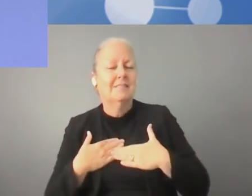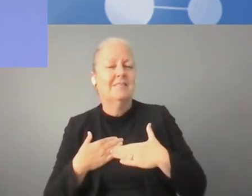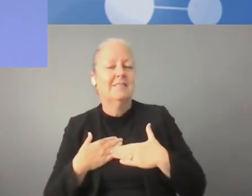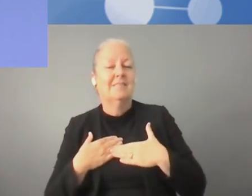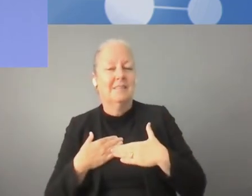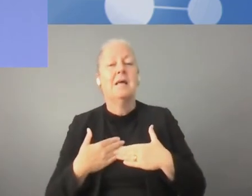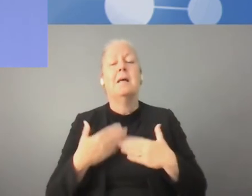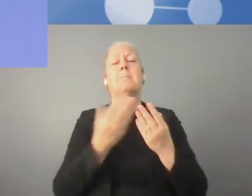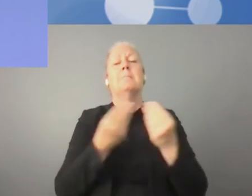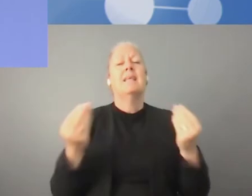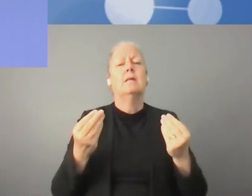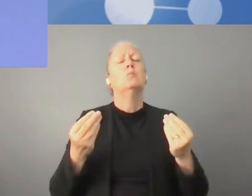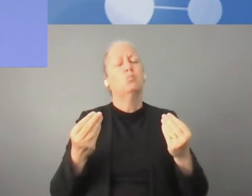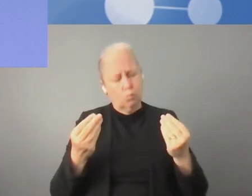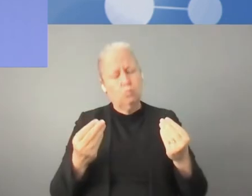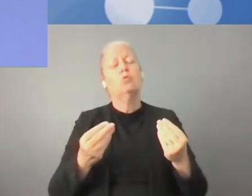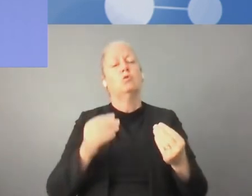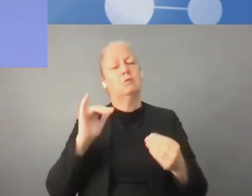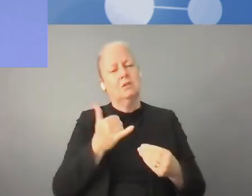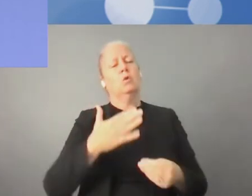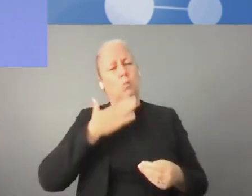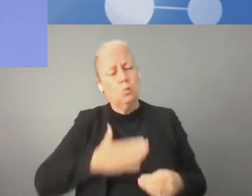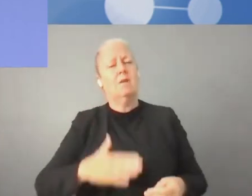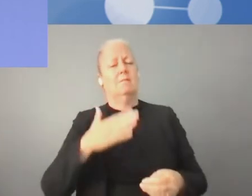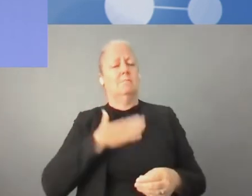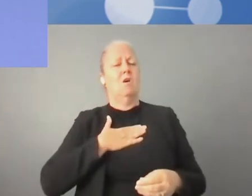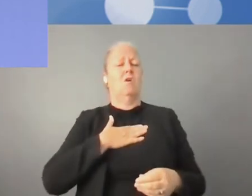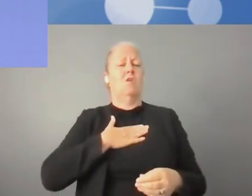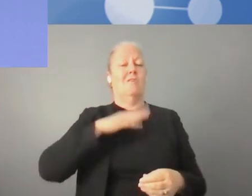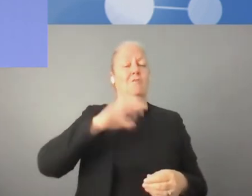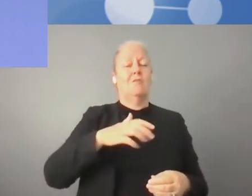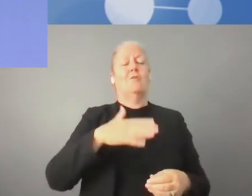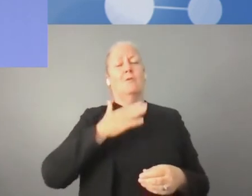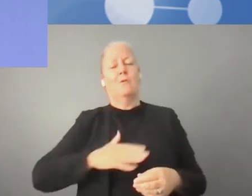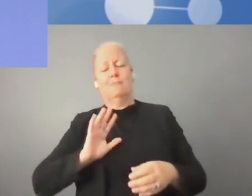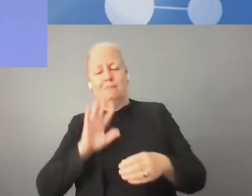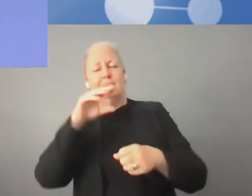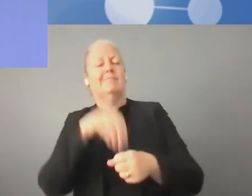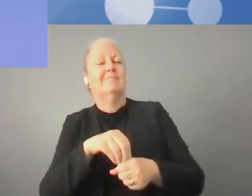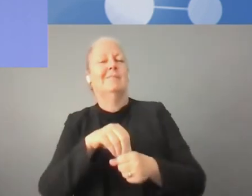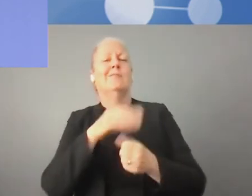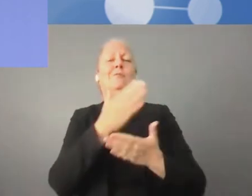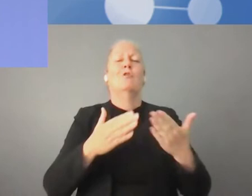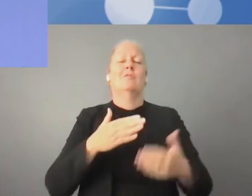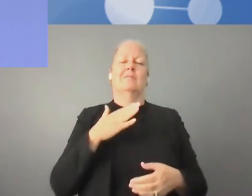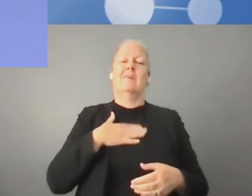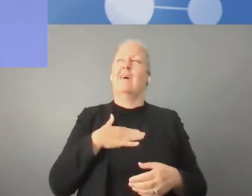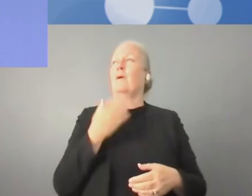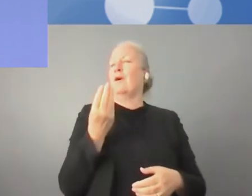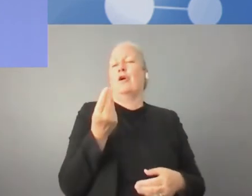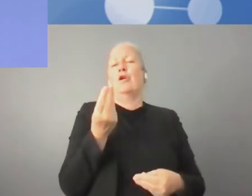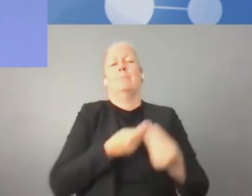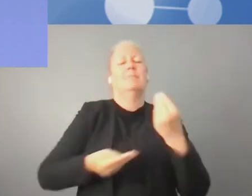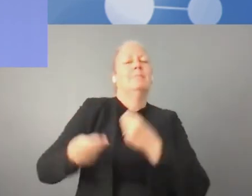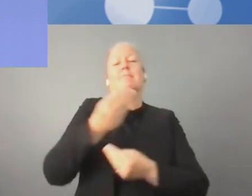是否想要成立这样的公司。那在拉脱维亚，我可